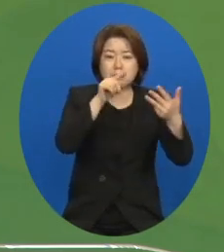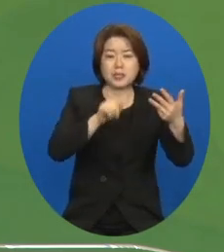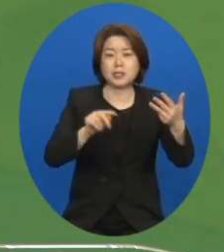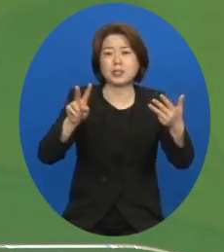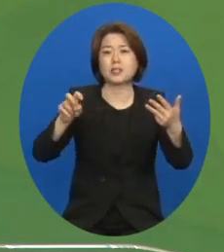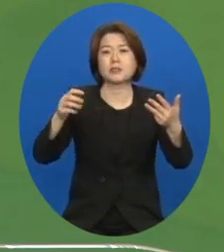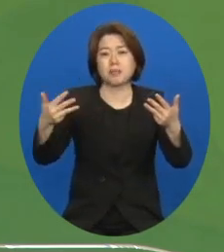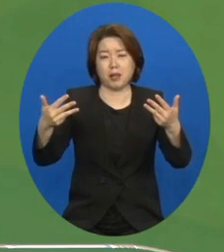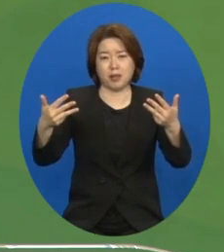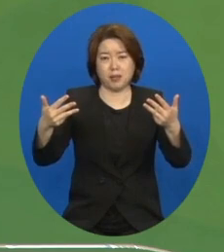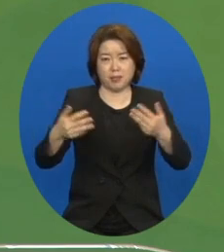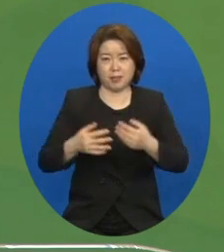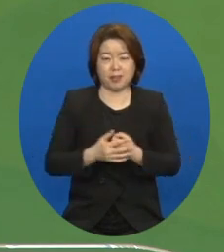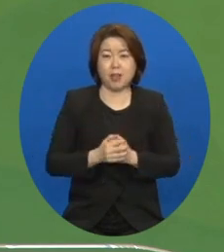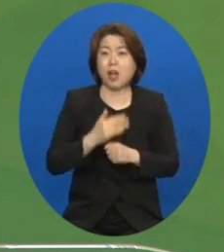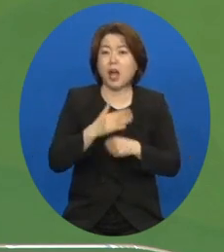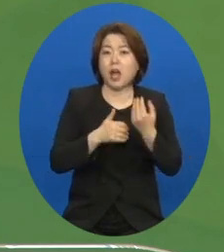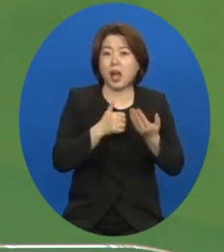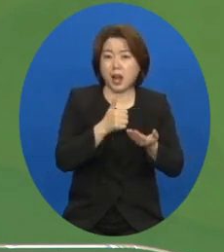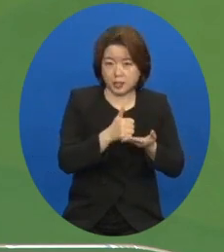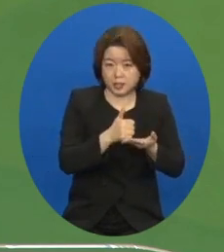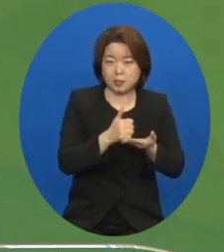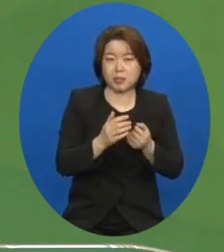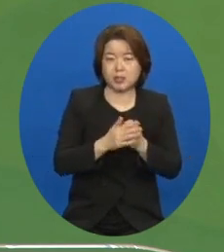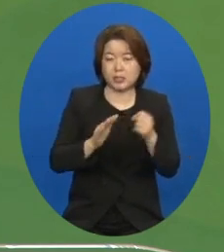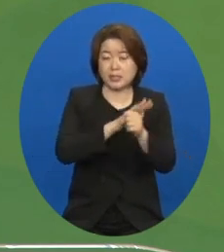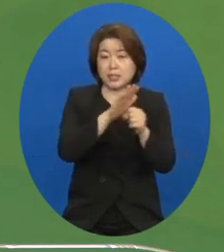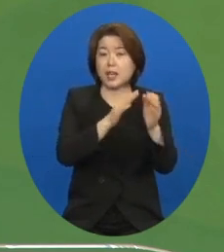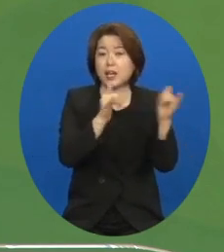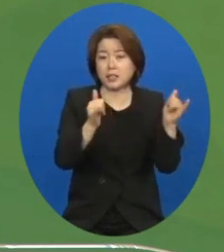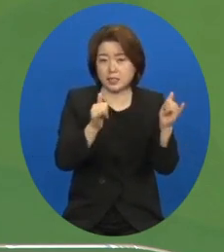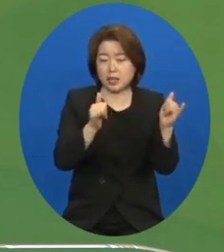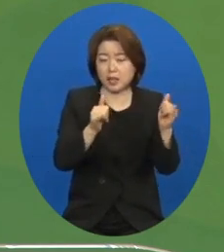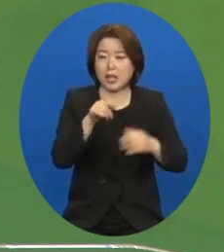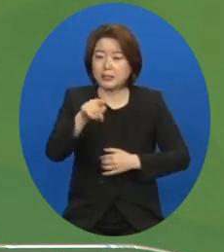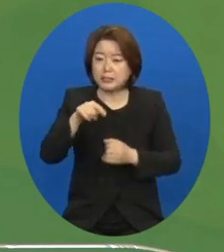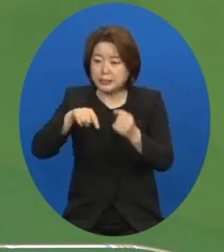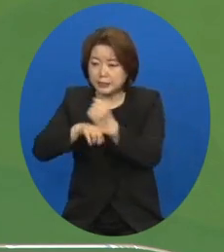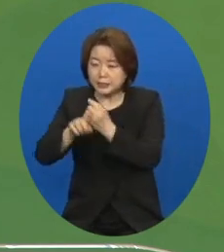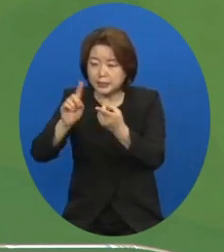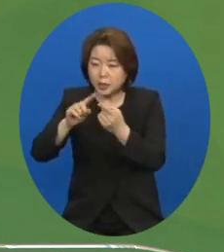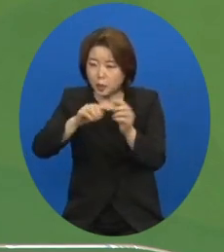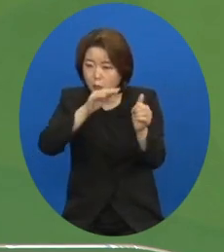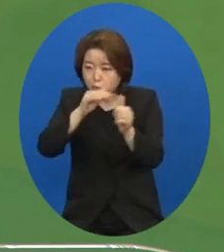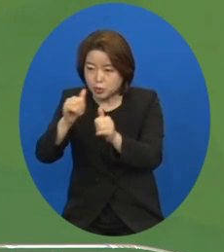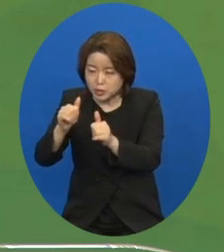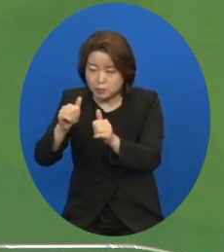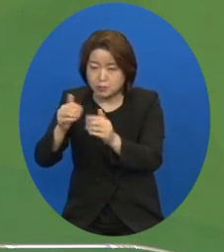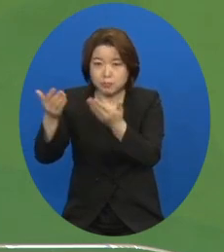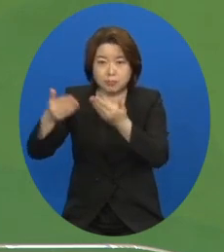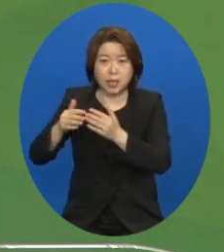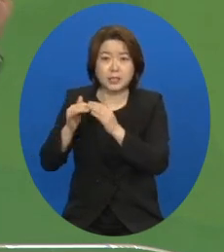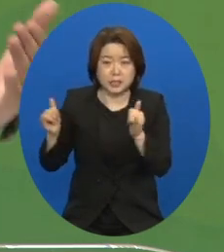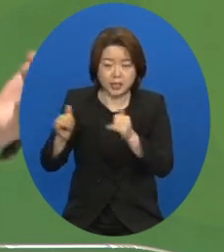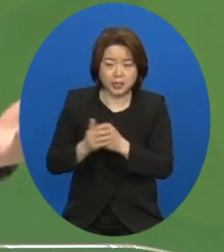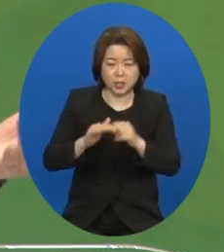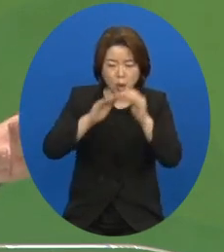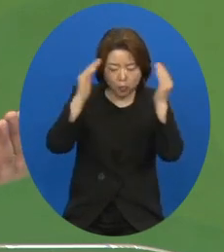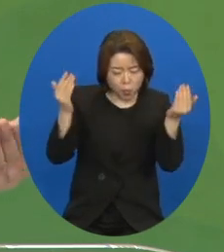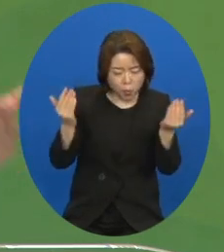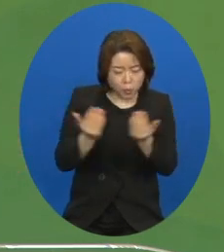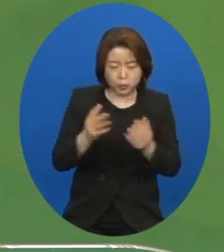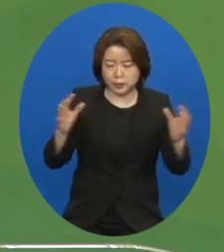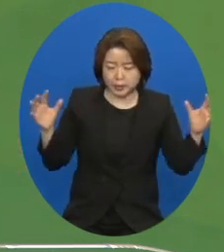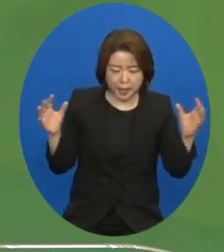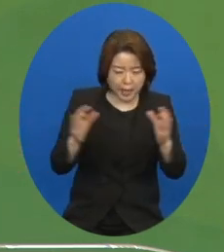28절에 하나님을 사랑하는 자, 곧 그 뜻대로 부르심을 입은 자들에게는 모든 것이